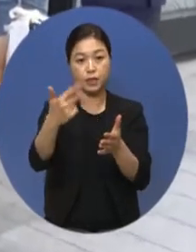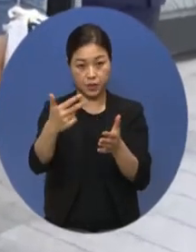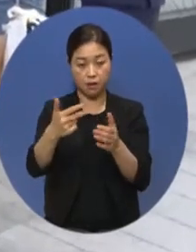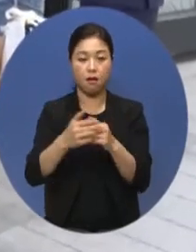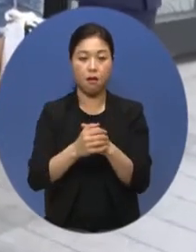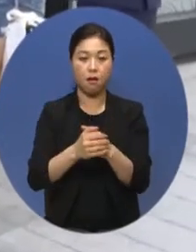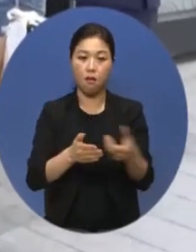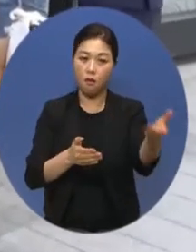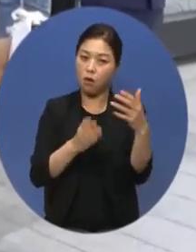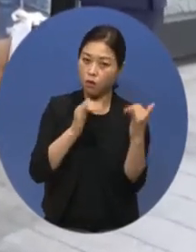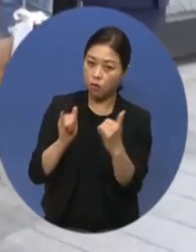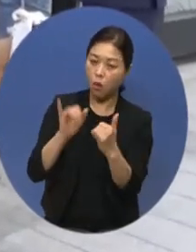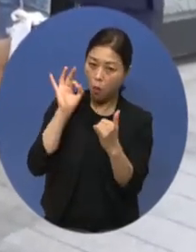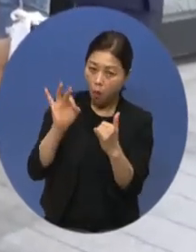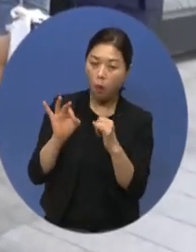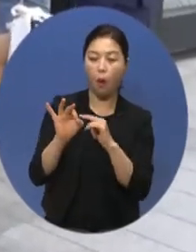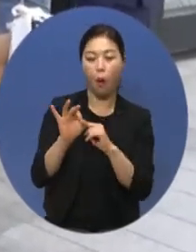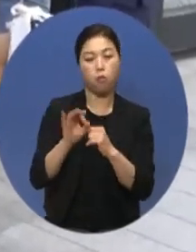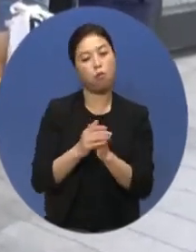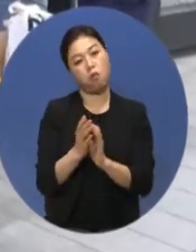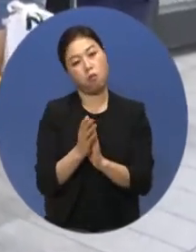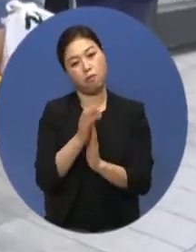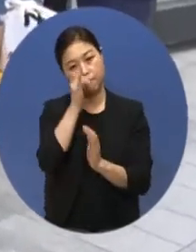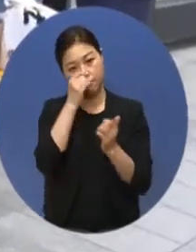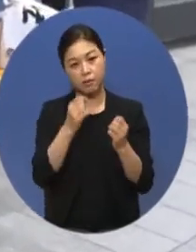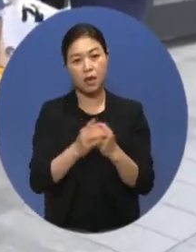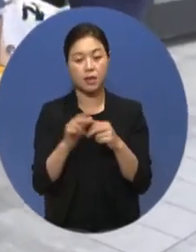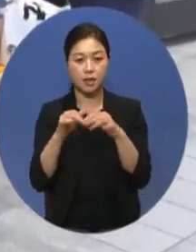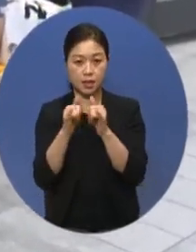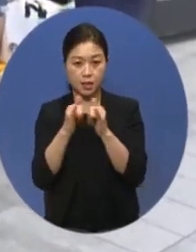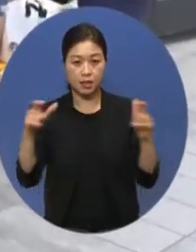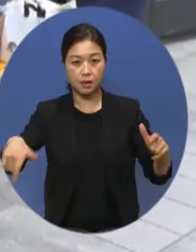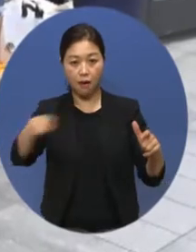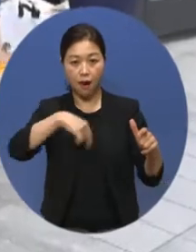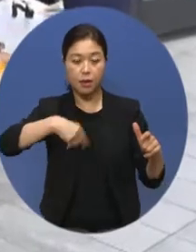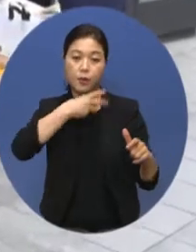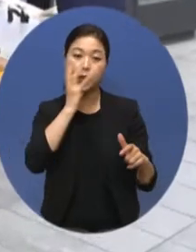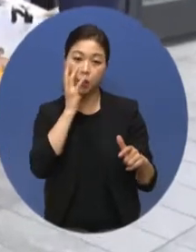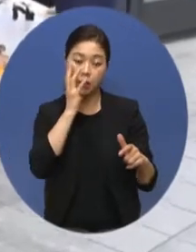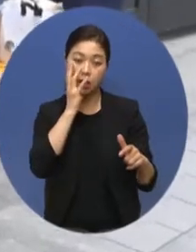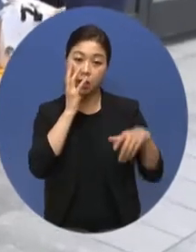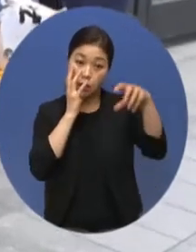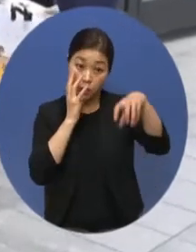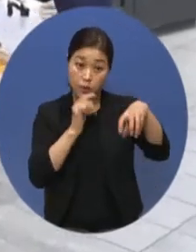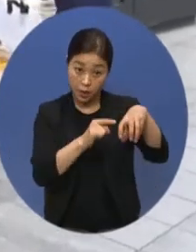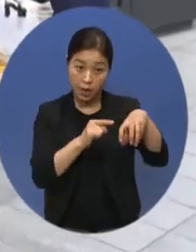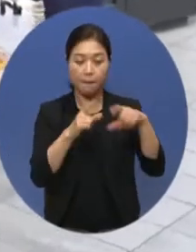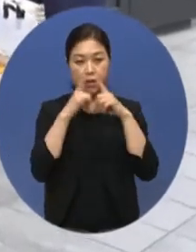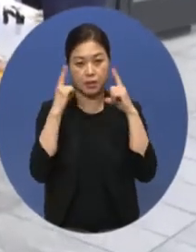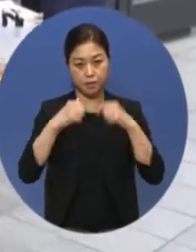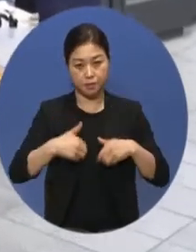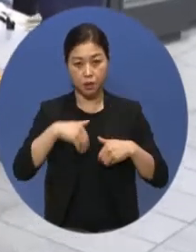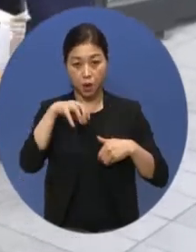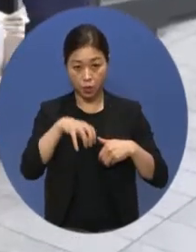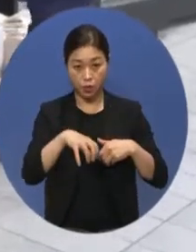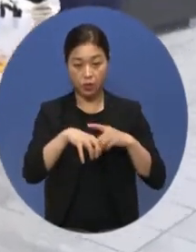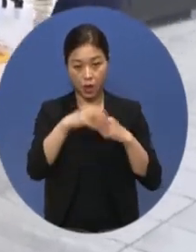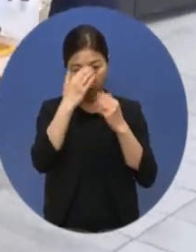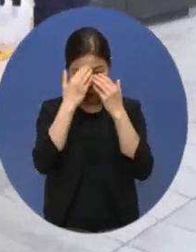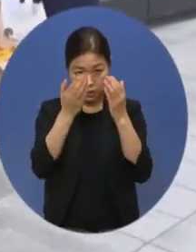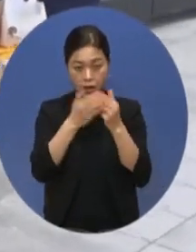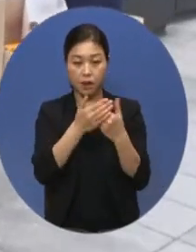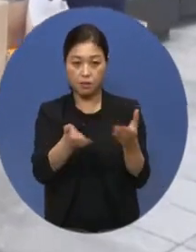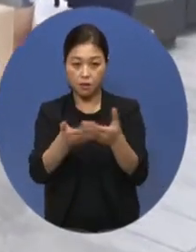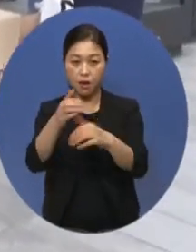눈길을 끌었습니다. 장애인들은 관내 양로원 등 마스크가 필요한 곳에 마스크 무료 나눔